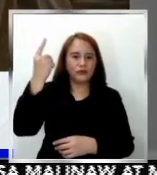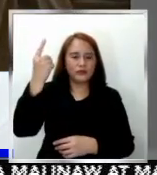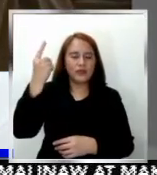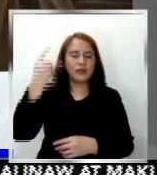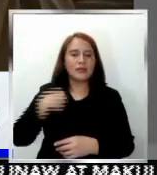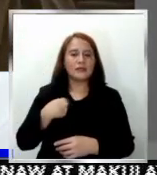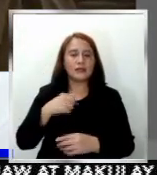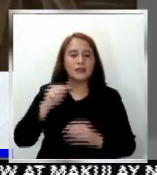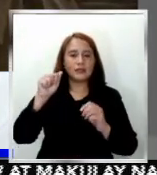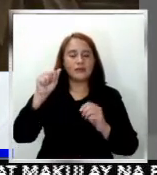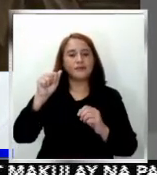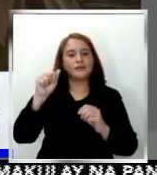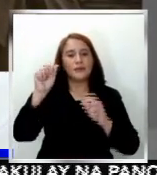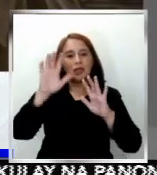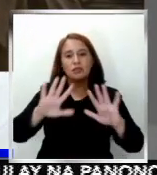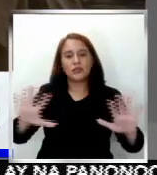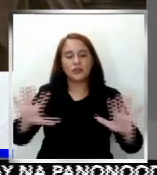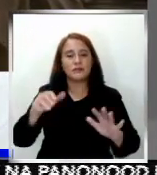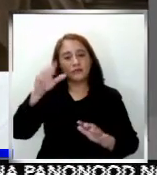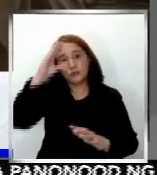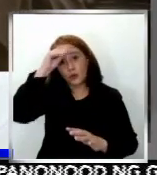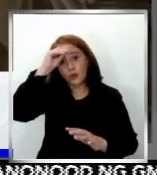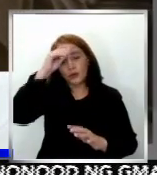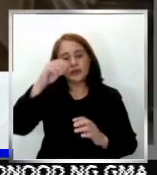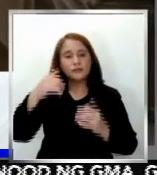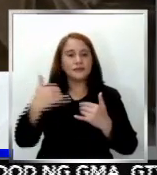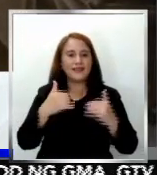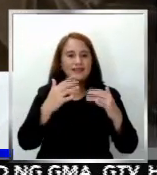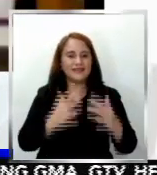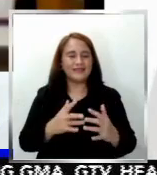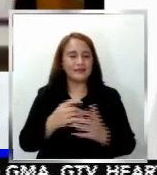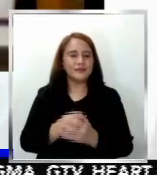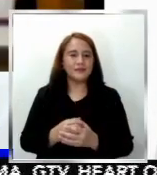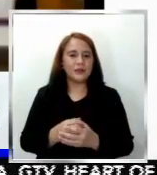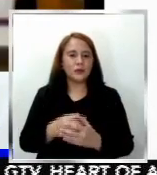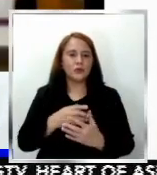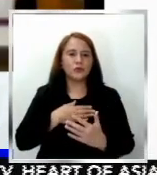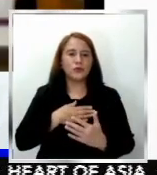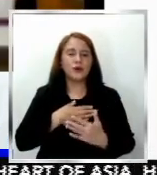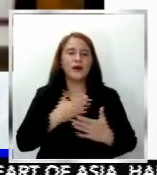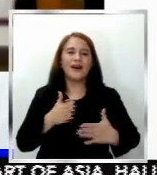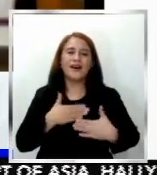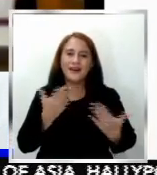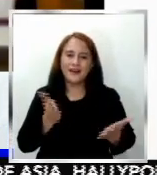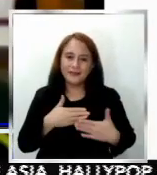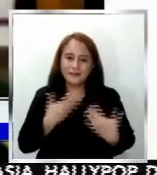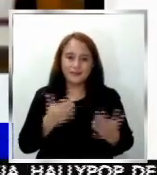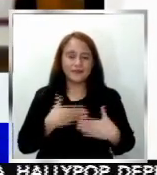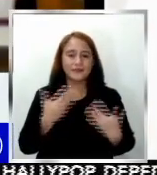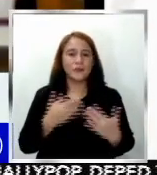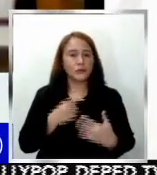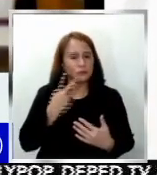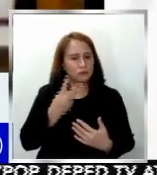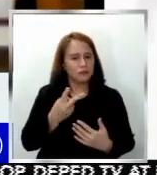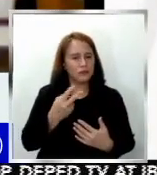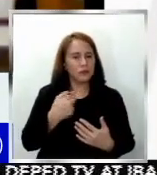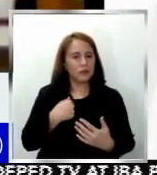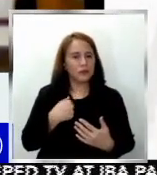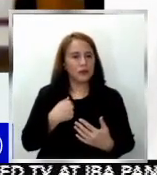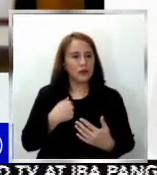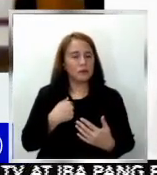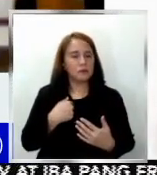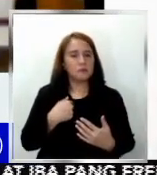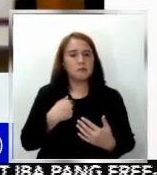male chess players. Nakakatuwa at nakakatabangan ng puso na yung something pala na